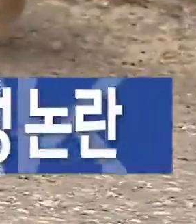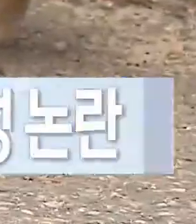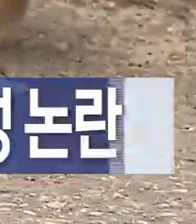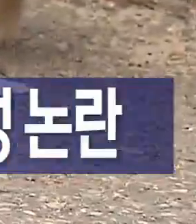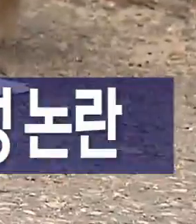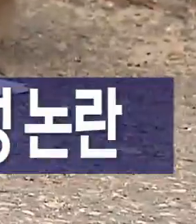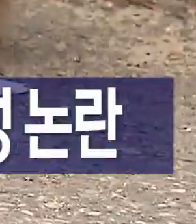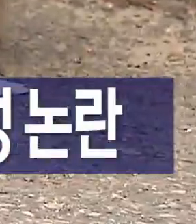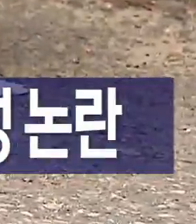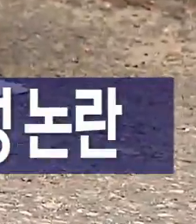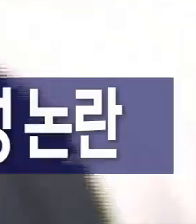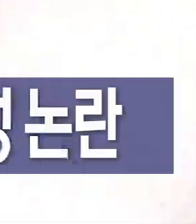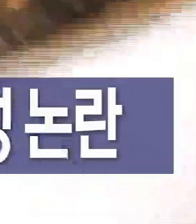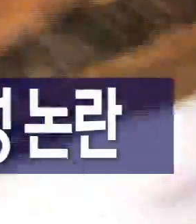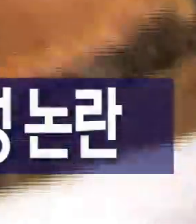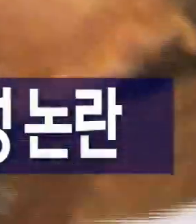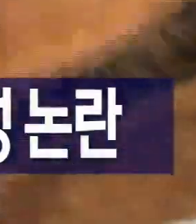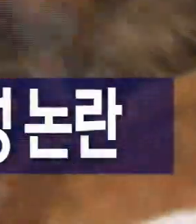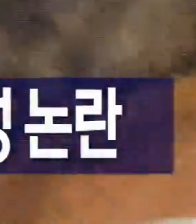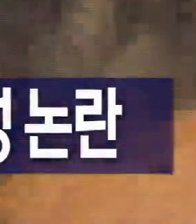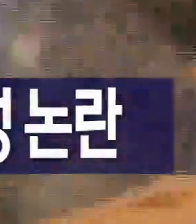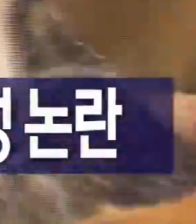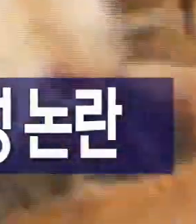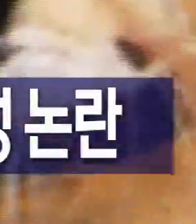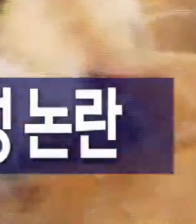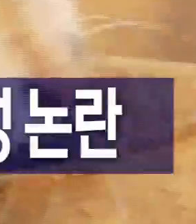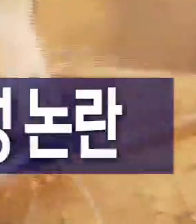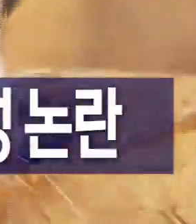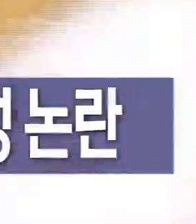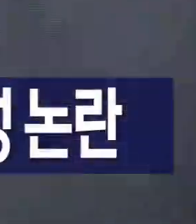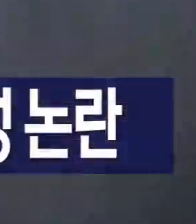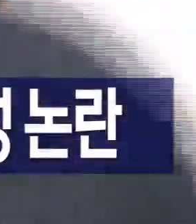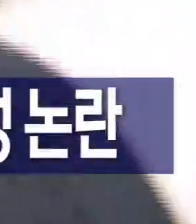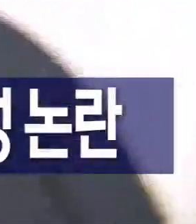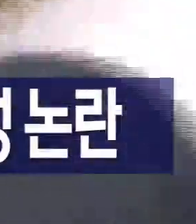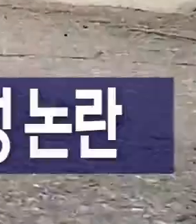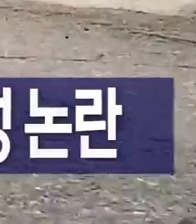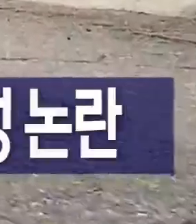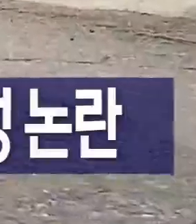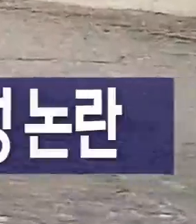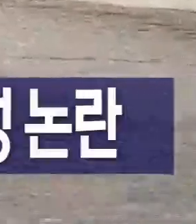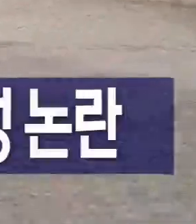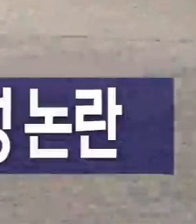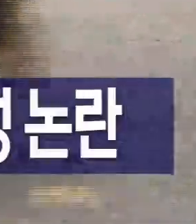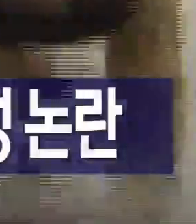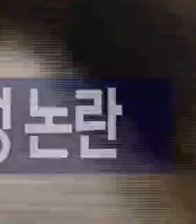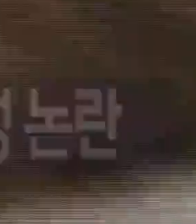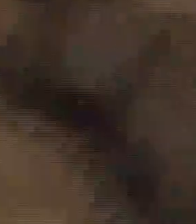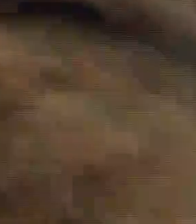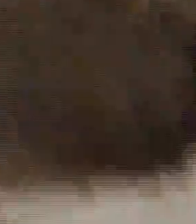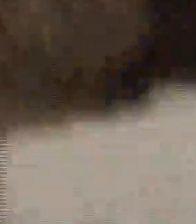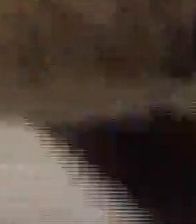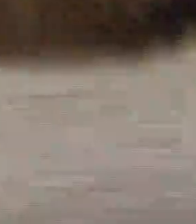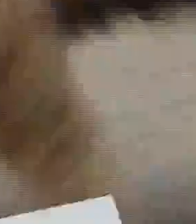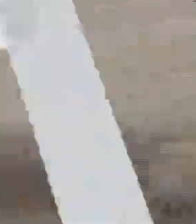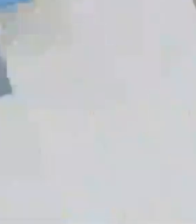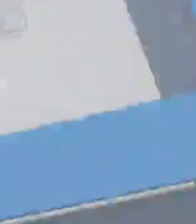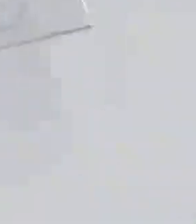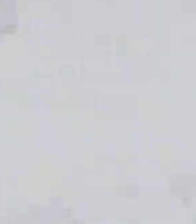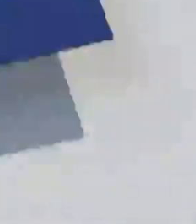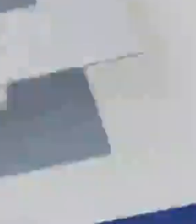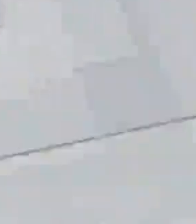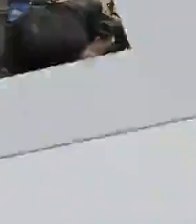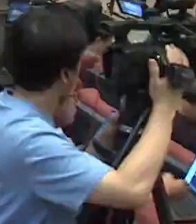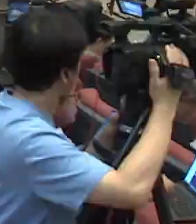길고양이 중성화 사업을 위탁받은 동물병원에서 이미 새끼를 뺀 고양이들까지 수술해 논란이 되고 있습니다.